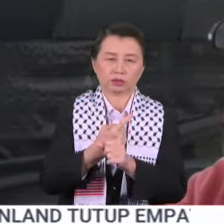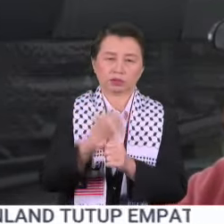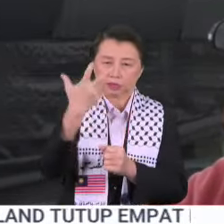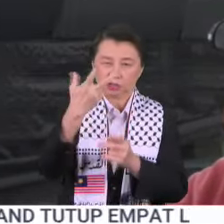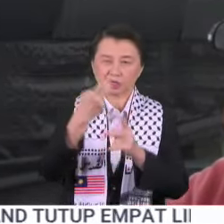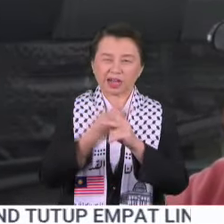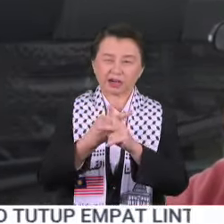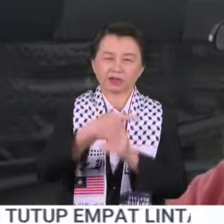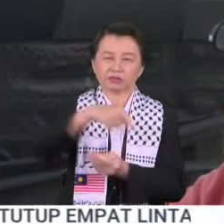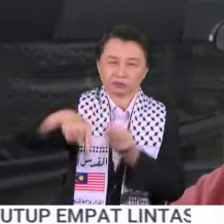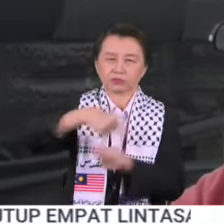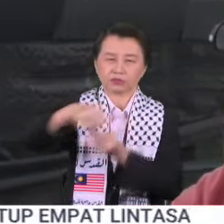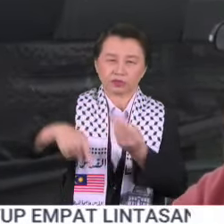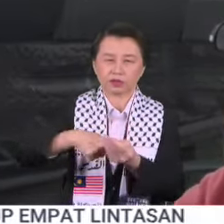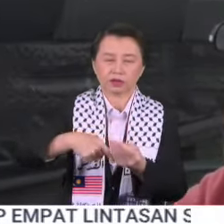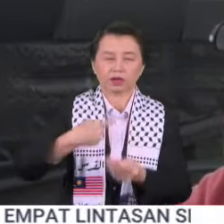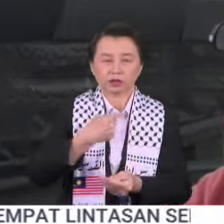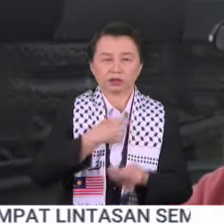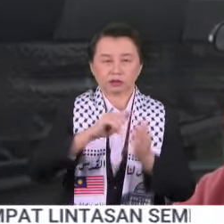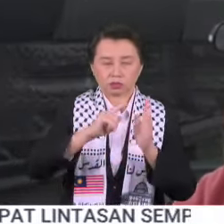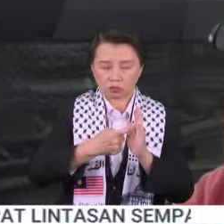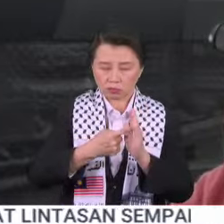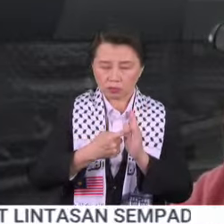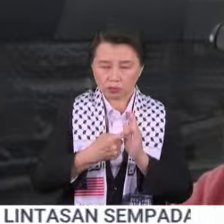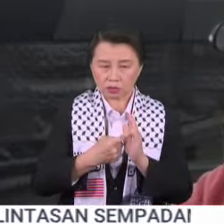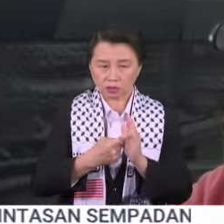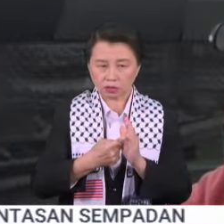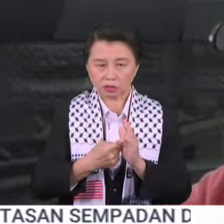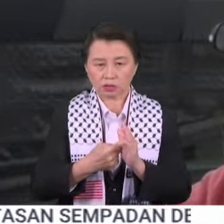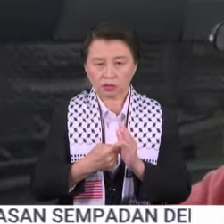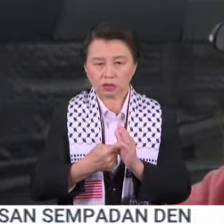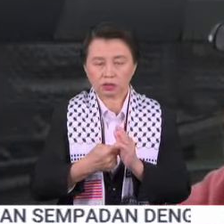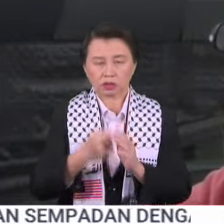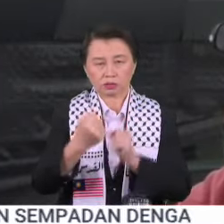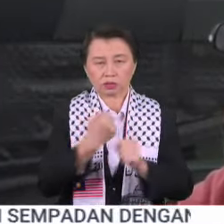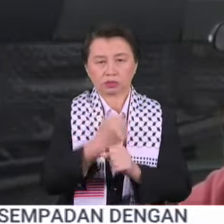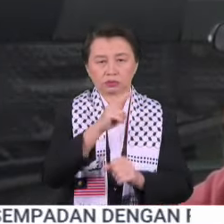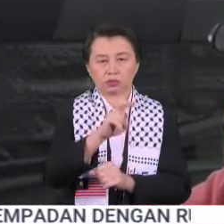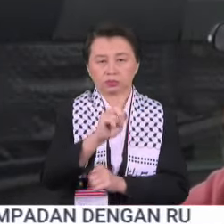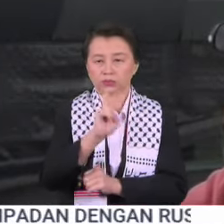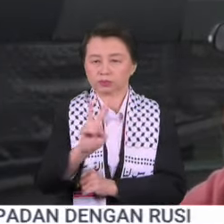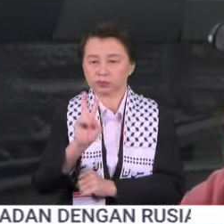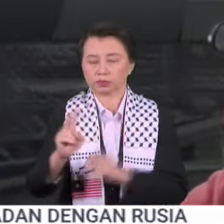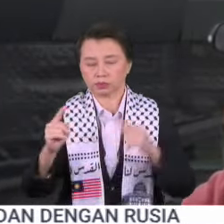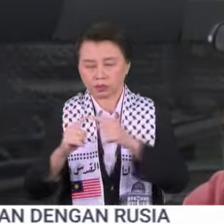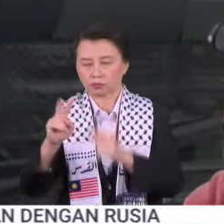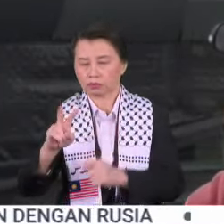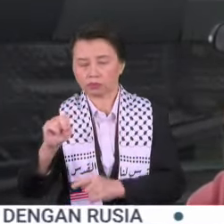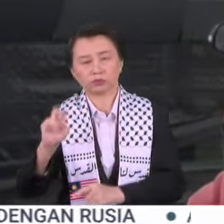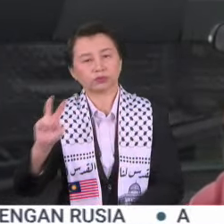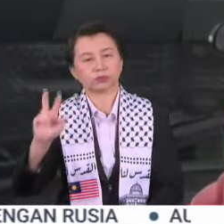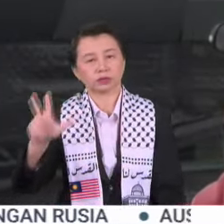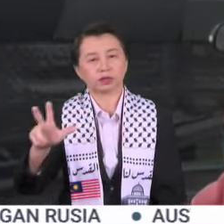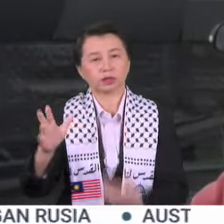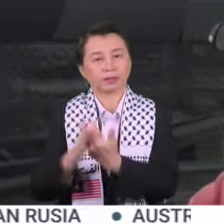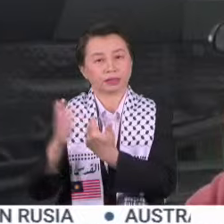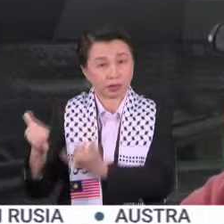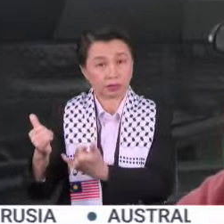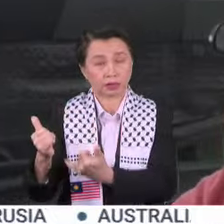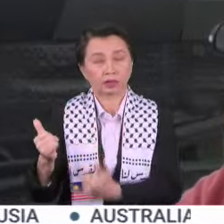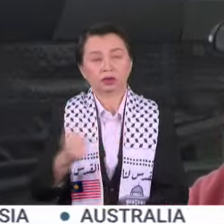iaitu kami mulakan daripada 2022 sampai 2023 sampai sekarang lah.